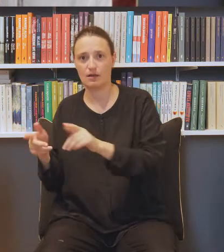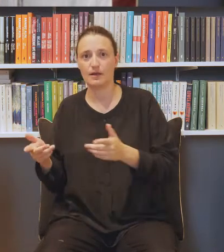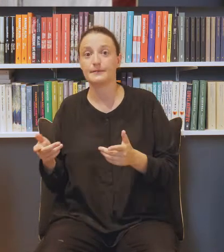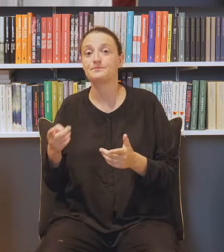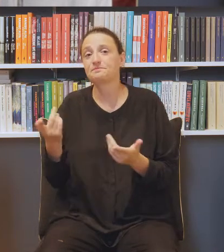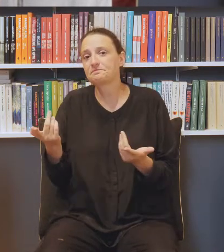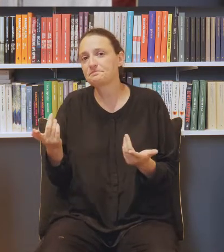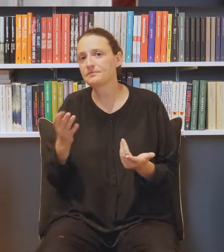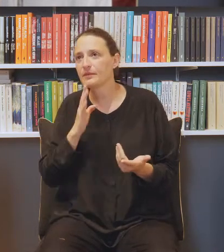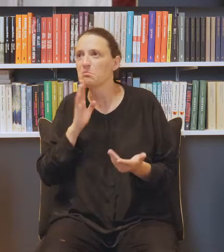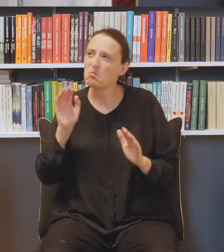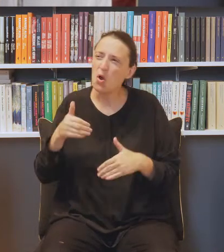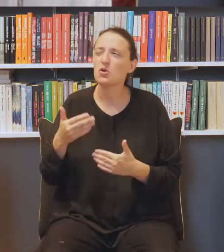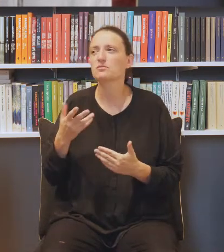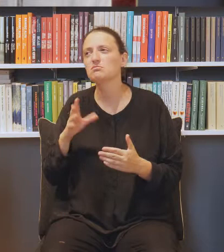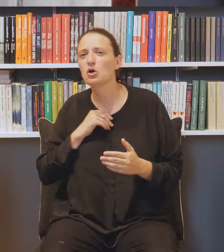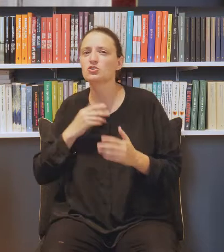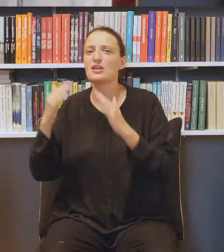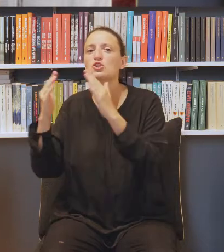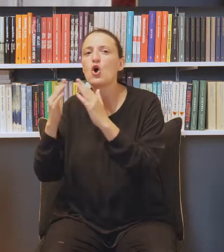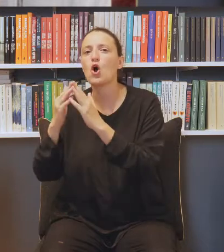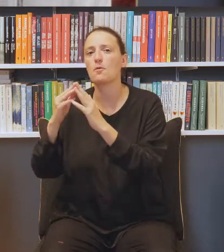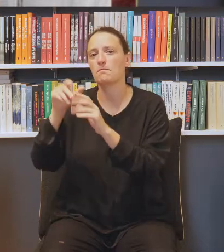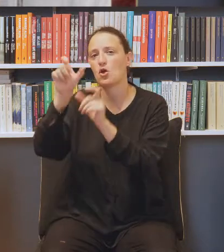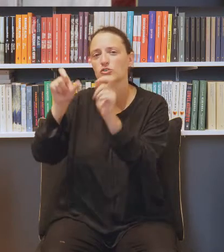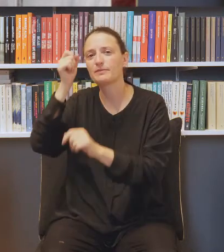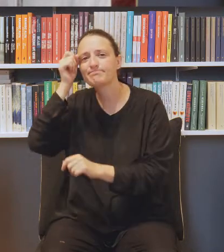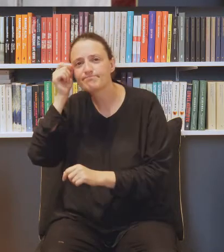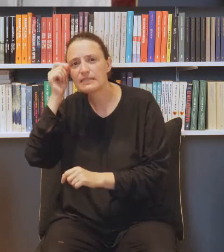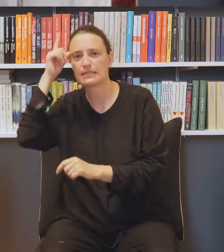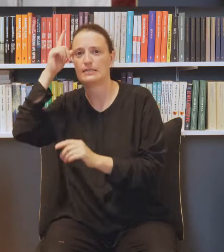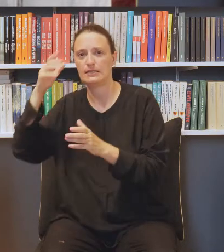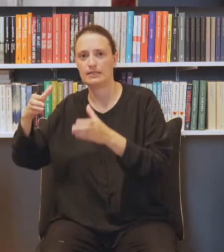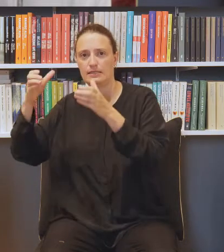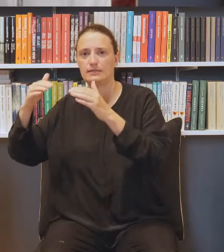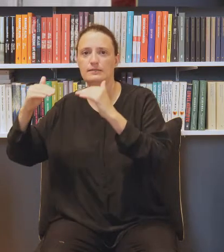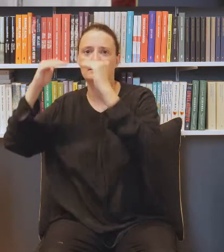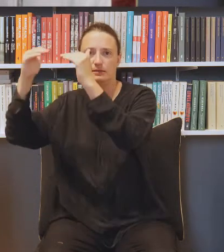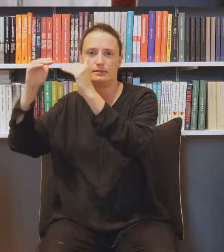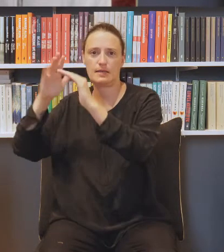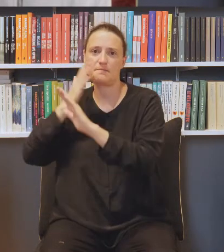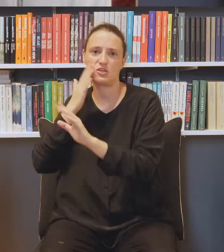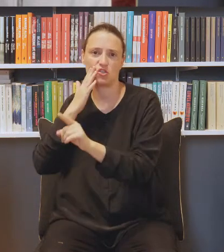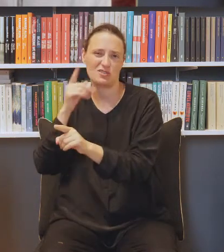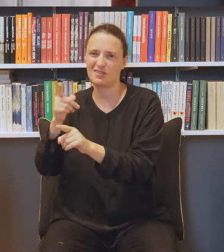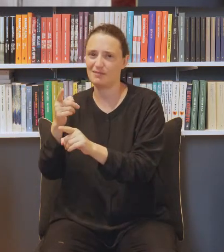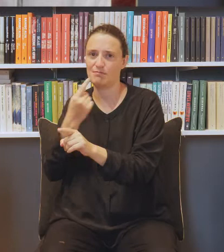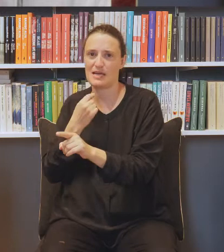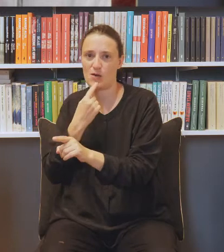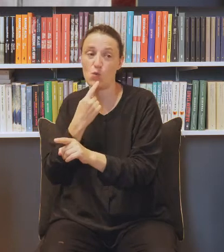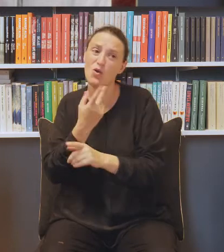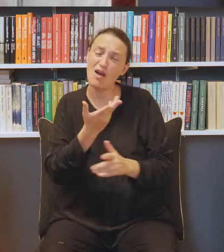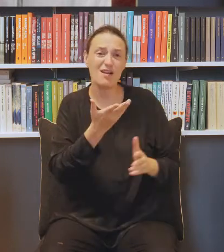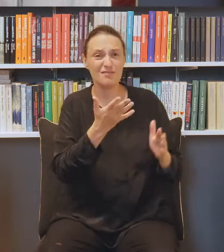myślę, że domy jakieś inteligenckie to jest i tak mniejszość, ale myślę, że ale jednak raczej w Polsce się kupuje książki dzieciom,